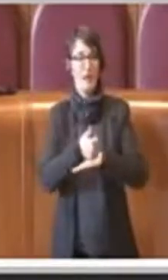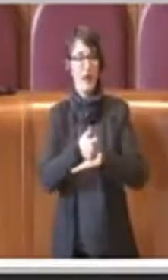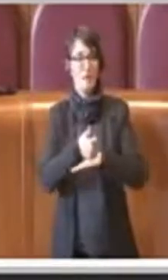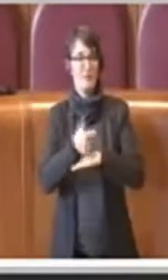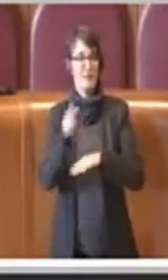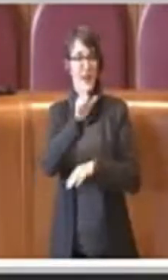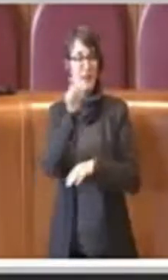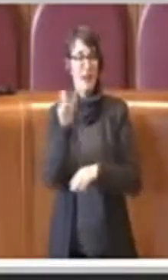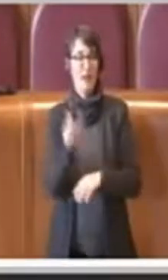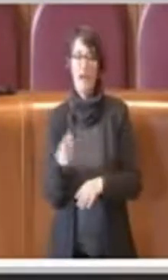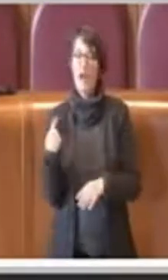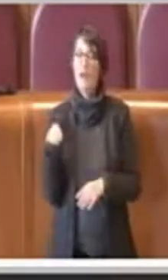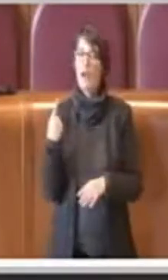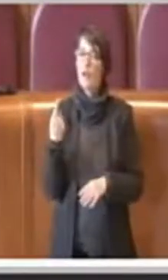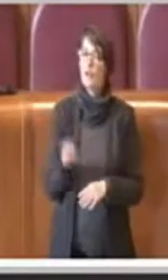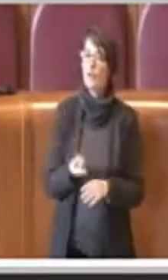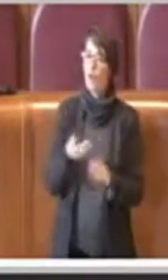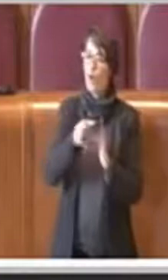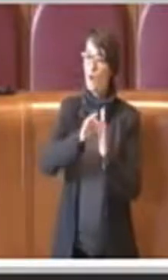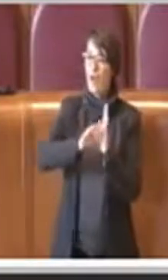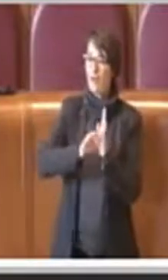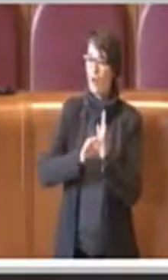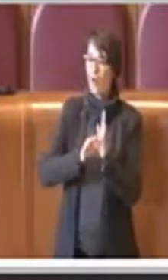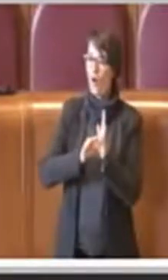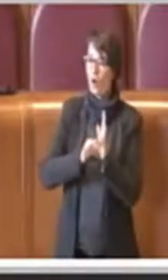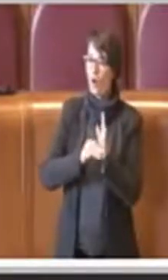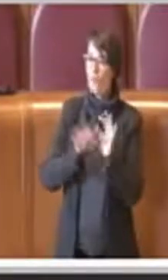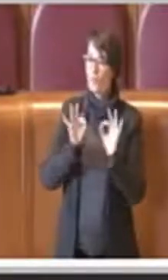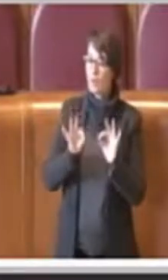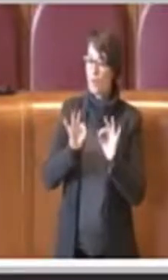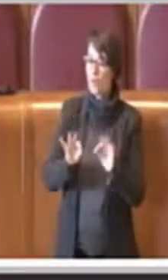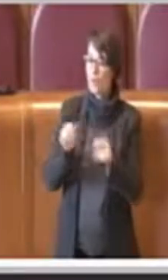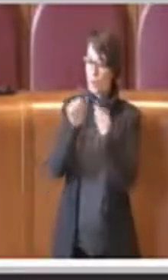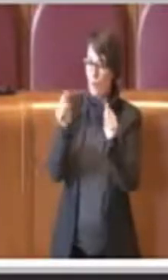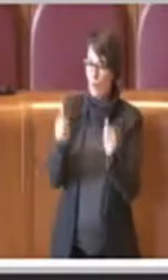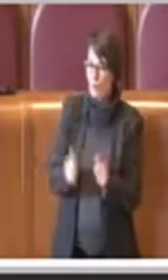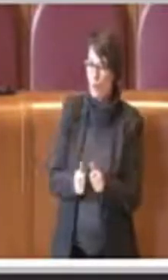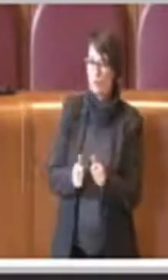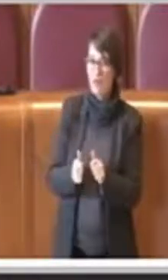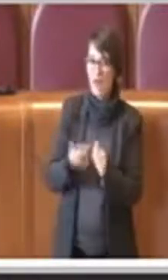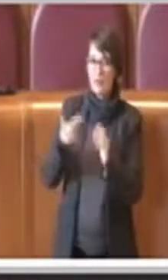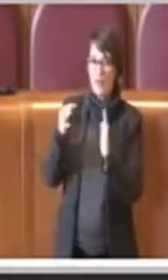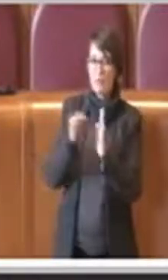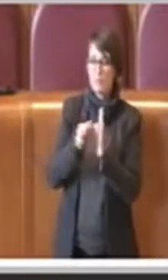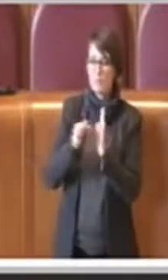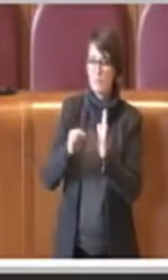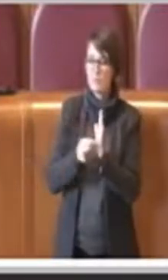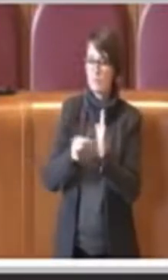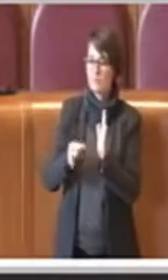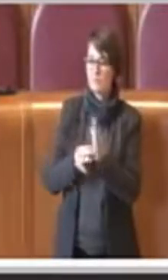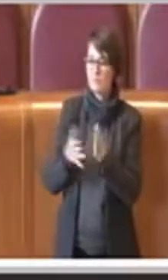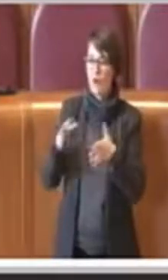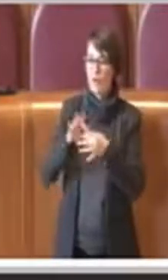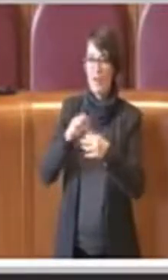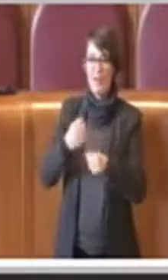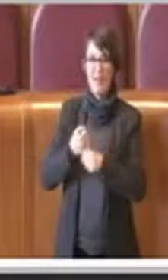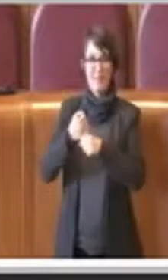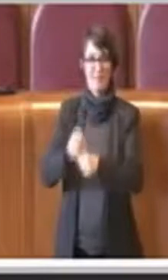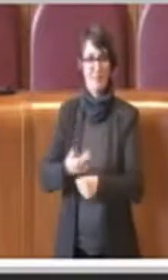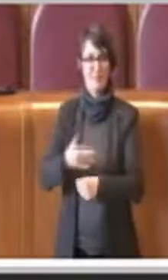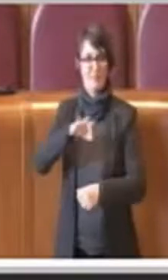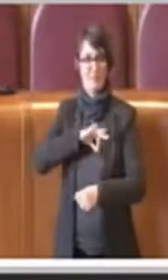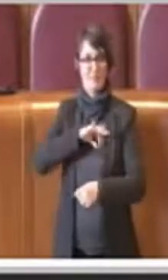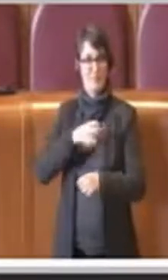ha avuto fino ad oggi un regolamento che definisse le modalità di conferimento di quella che pure è la più alta onorificenza